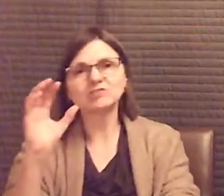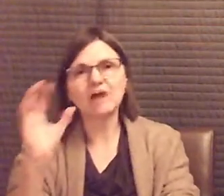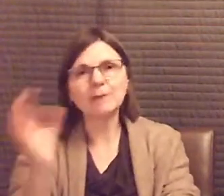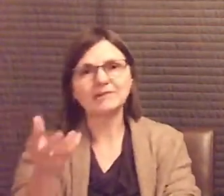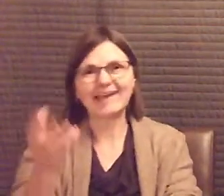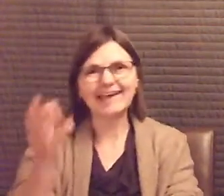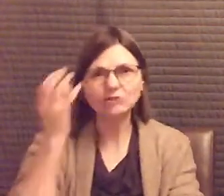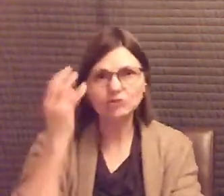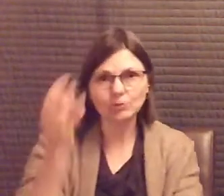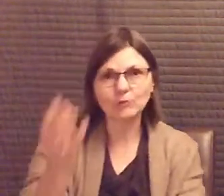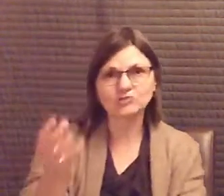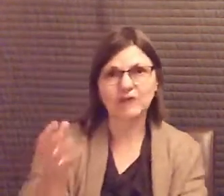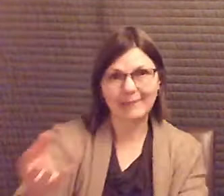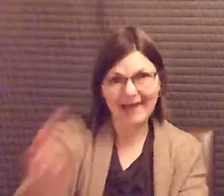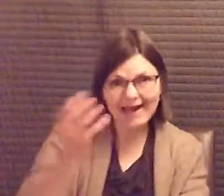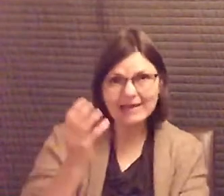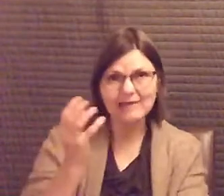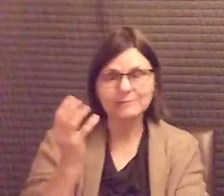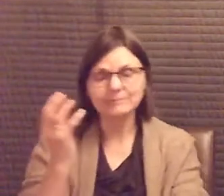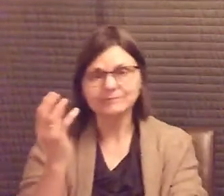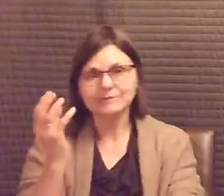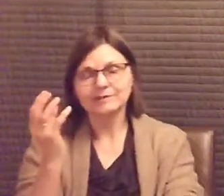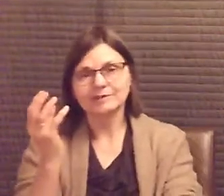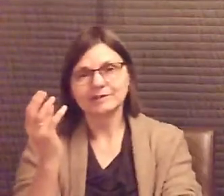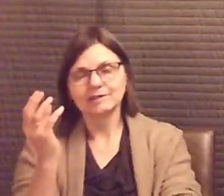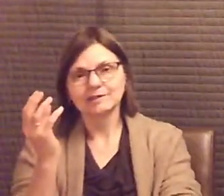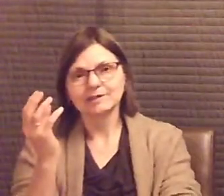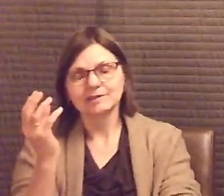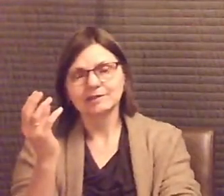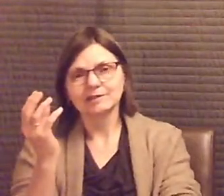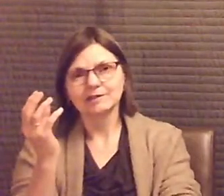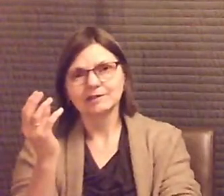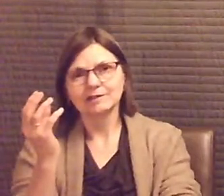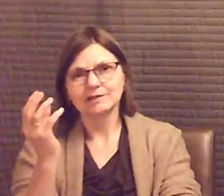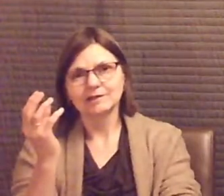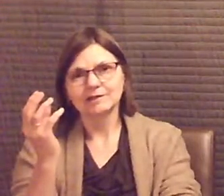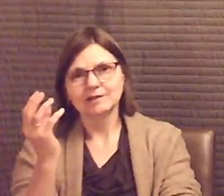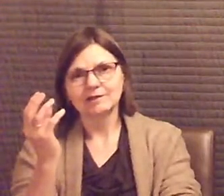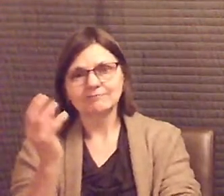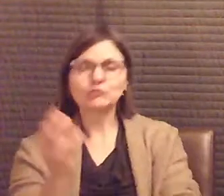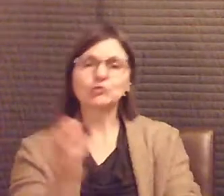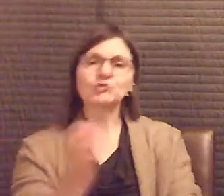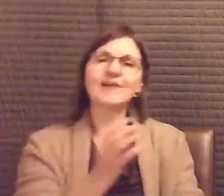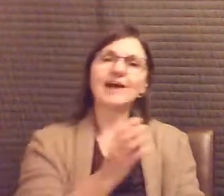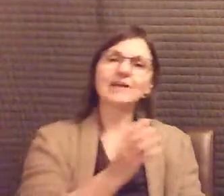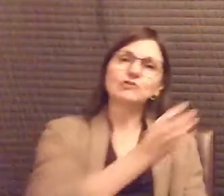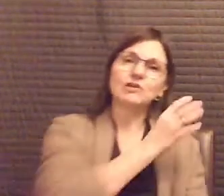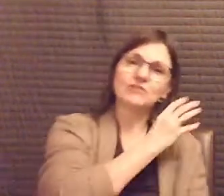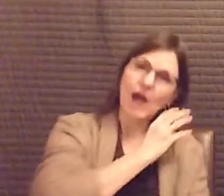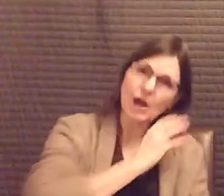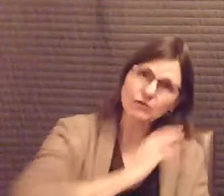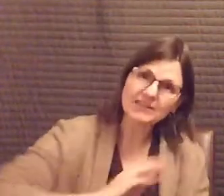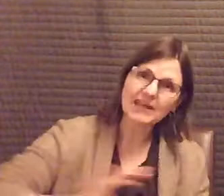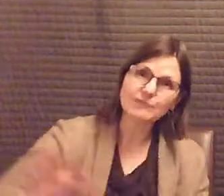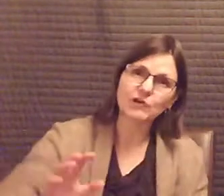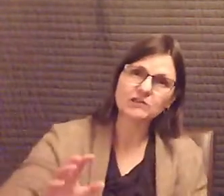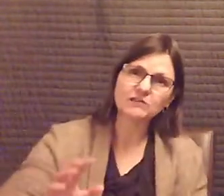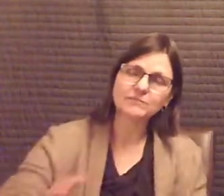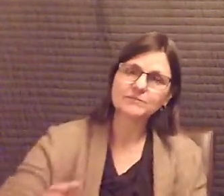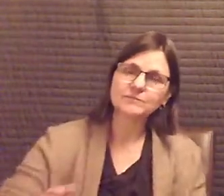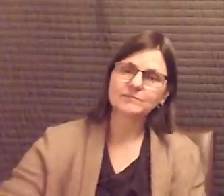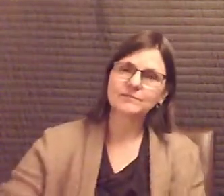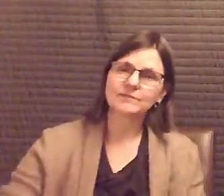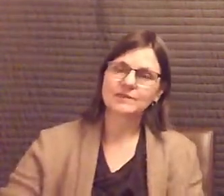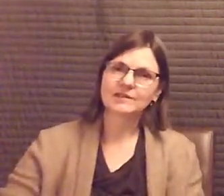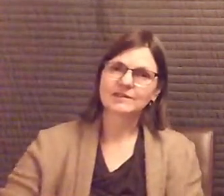boodschappen en de boodschap aan een deadline sulky verouderen waardoor het qua rijdt en uitgedreven wordt